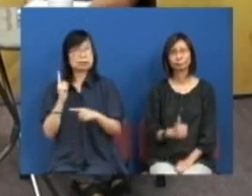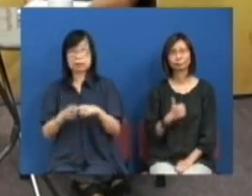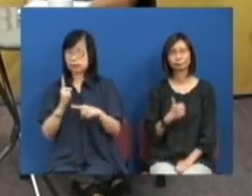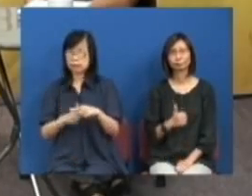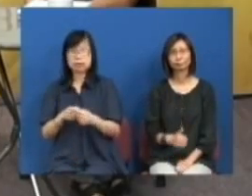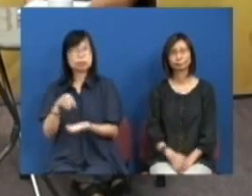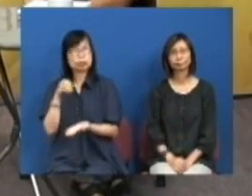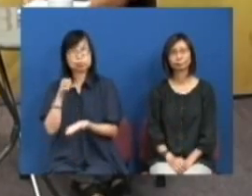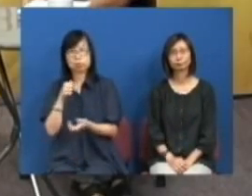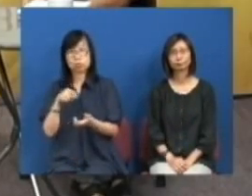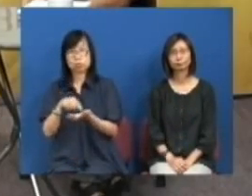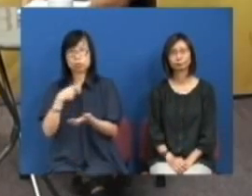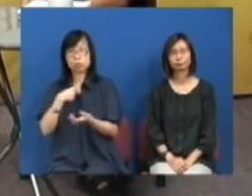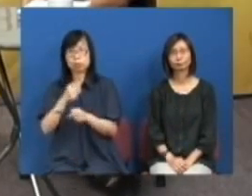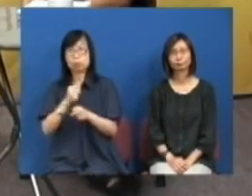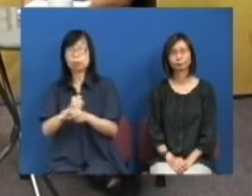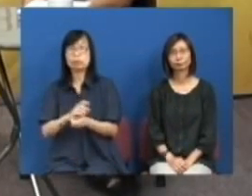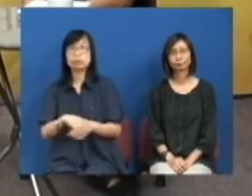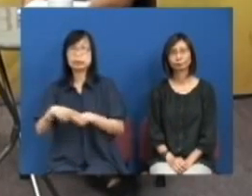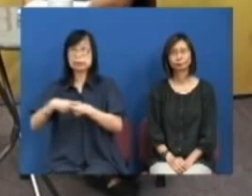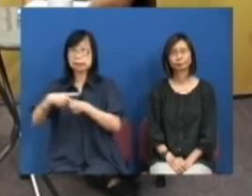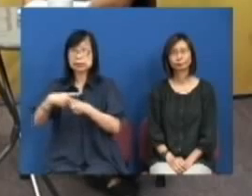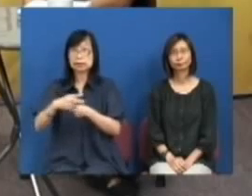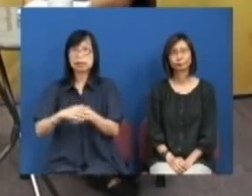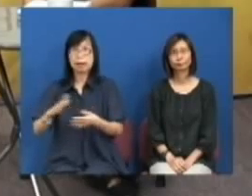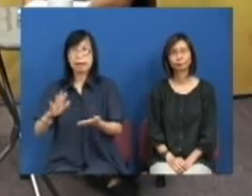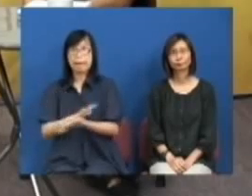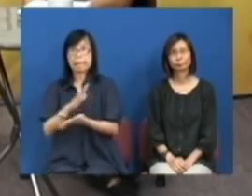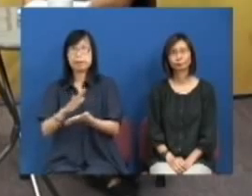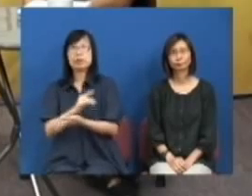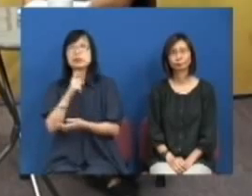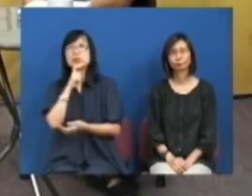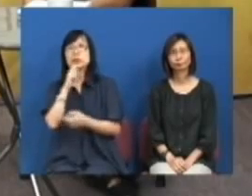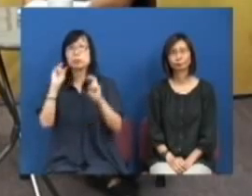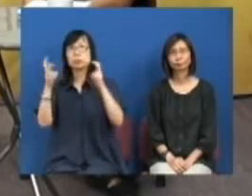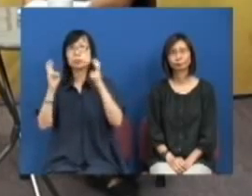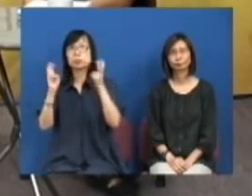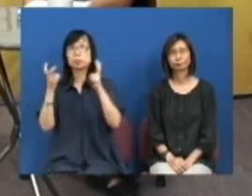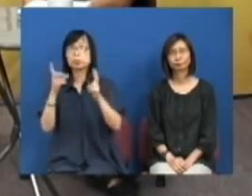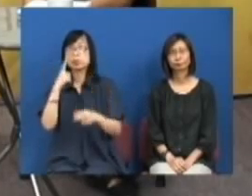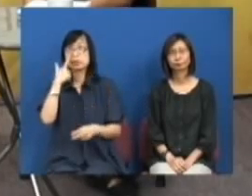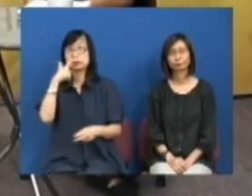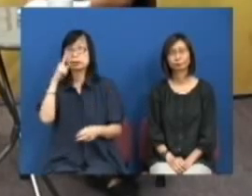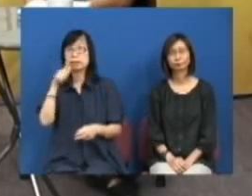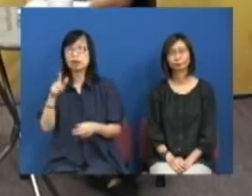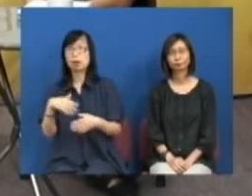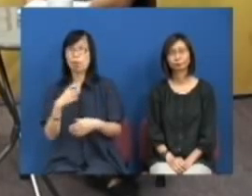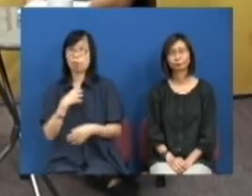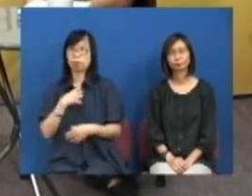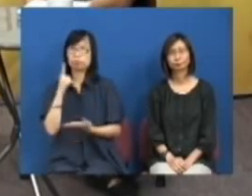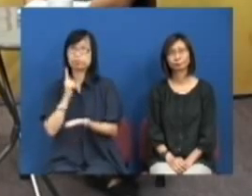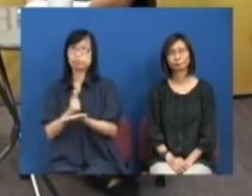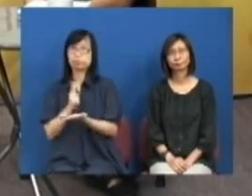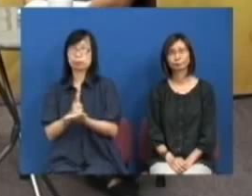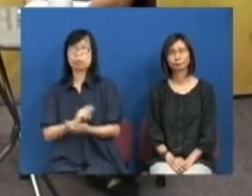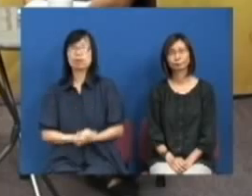說，我不知道他們會怎樣想。第二就是說，你每一條的主題應該是新的主題，這個我覺得是非常重要，我不知道他們